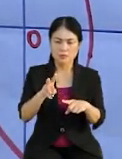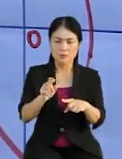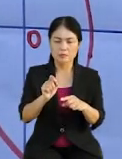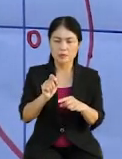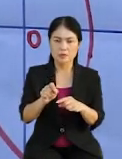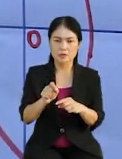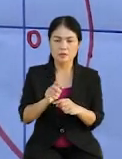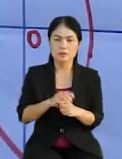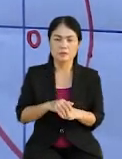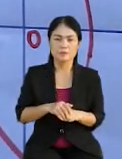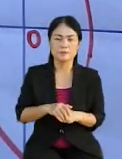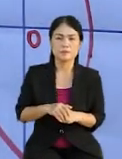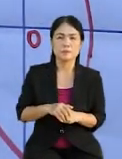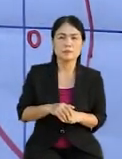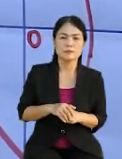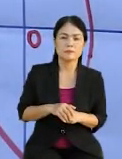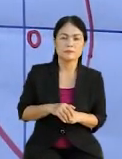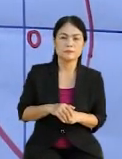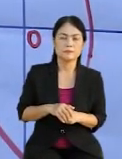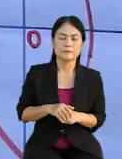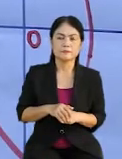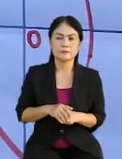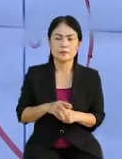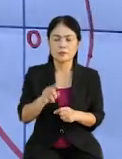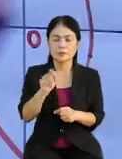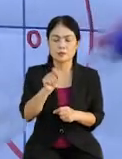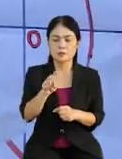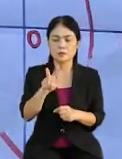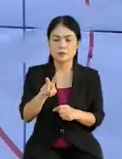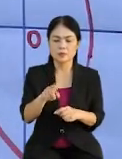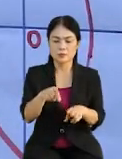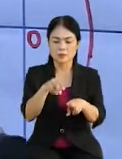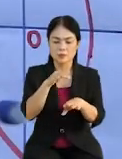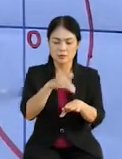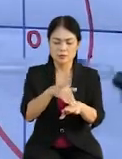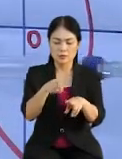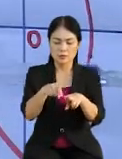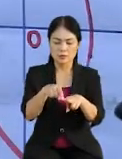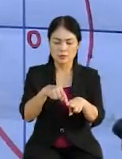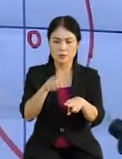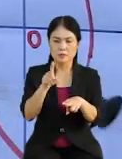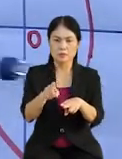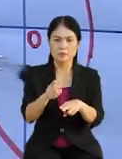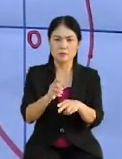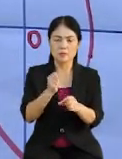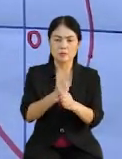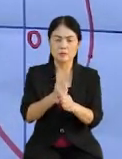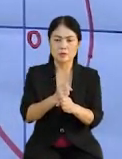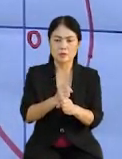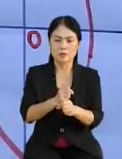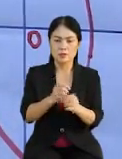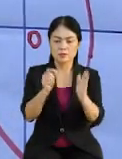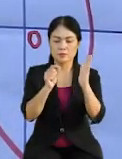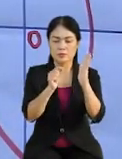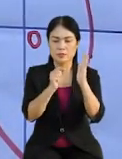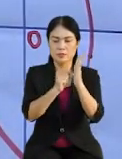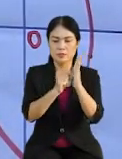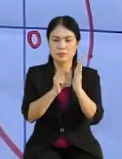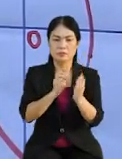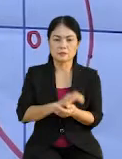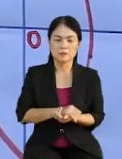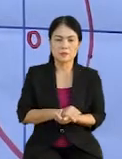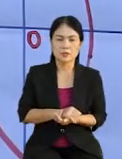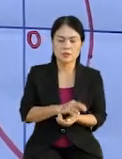bà đại vô chồng nói tiếng pi này lơ bằng toàn nốt bơ chiệp chặt nè chồng nói tiếng pi bà dưỡng